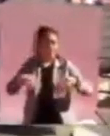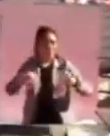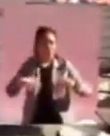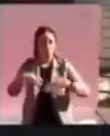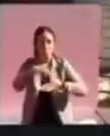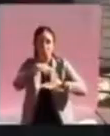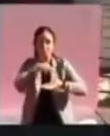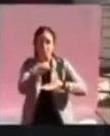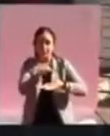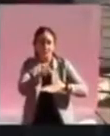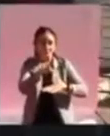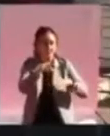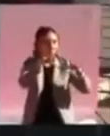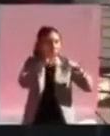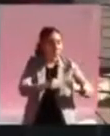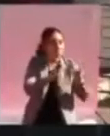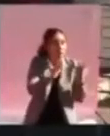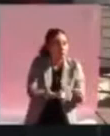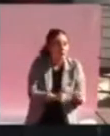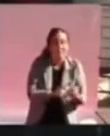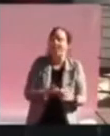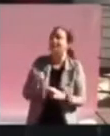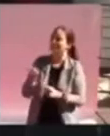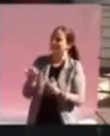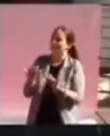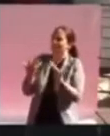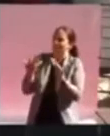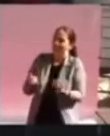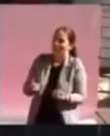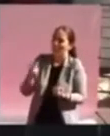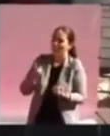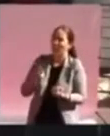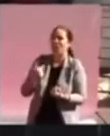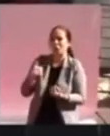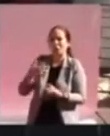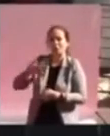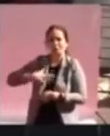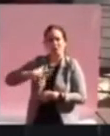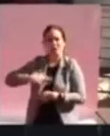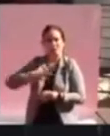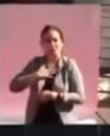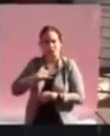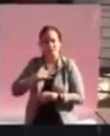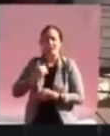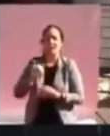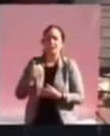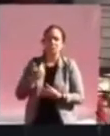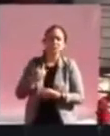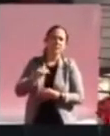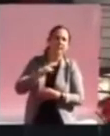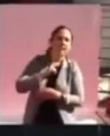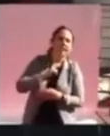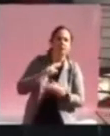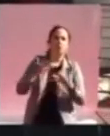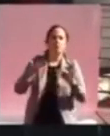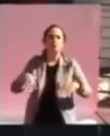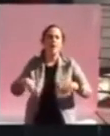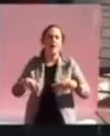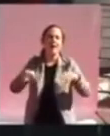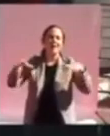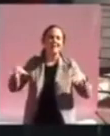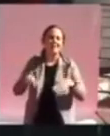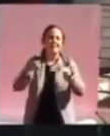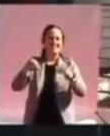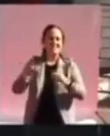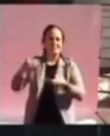lo prendo con grande piacere per la verità credo di averlo già da da questi dall'inizio di questa esperienza